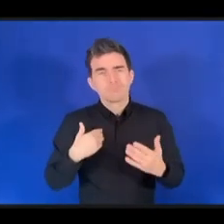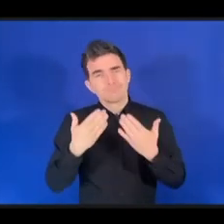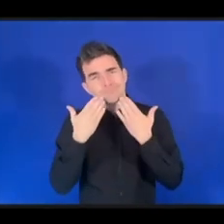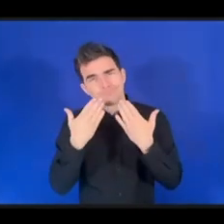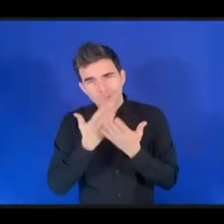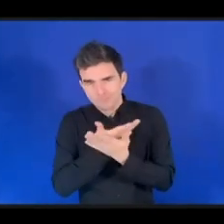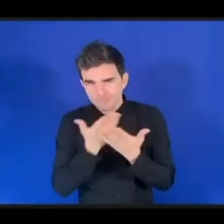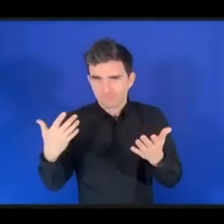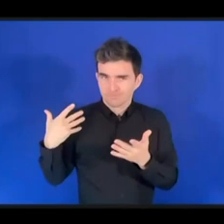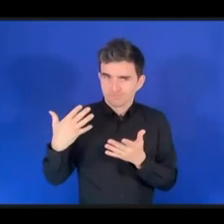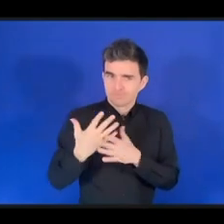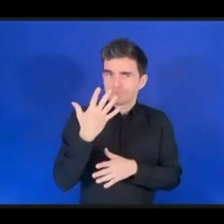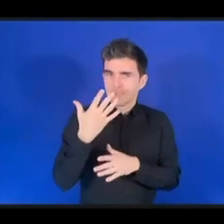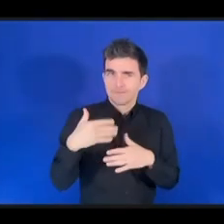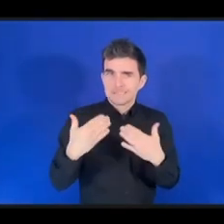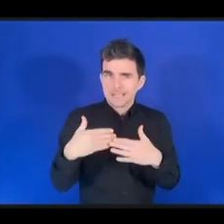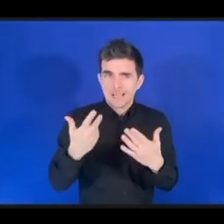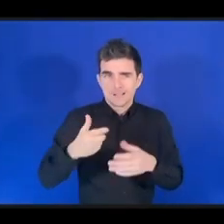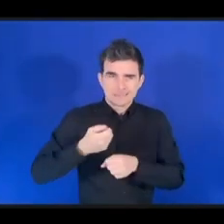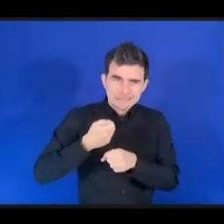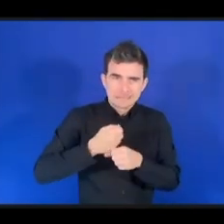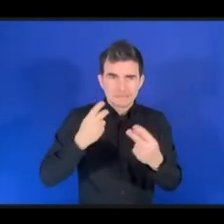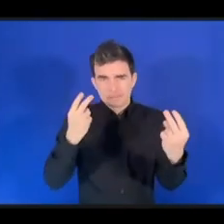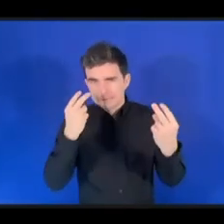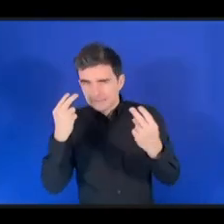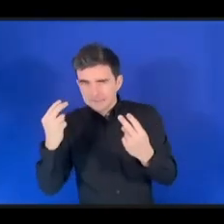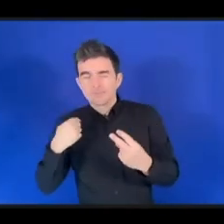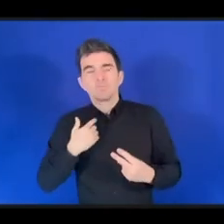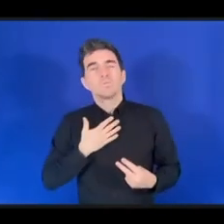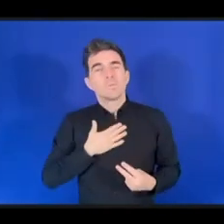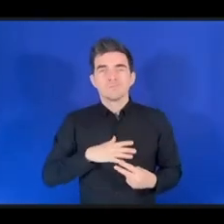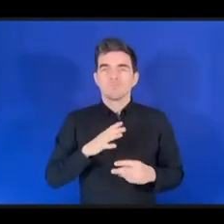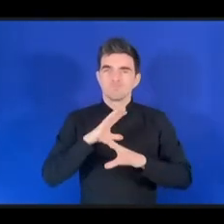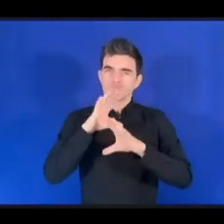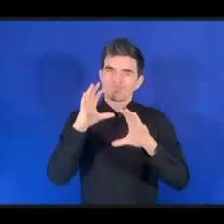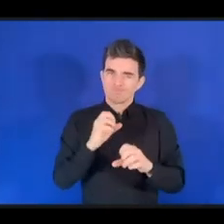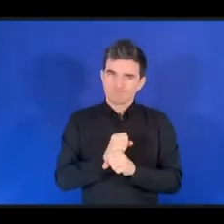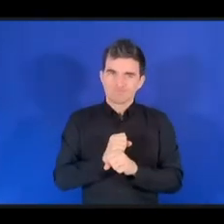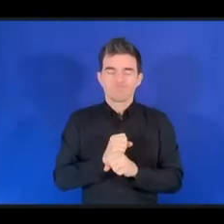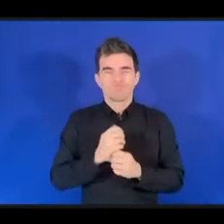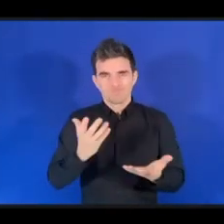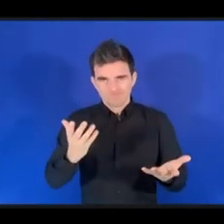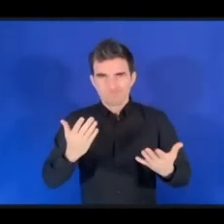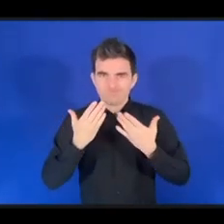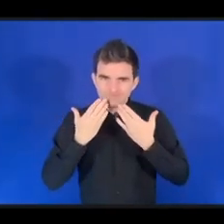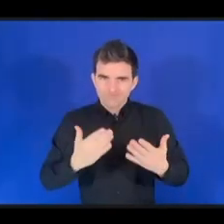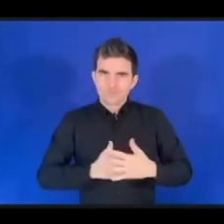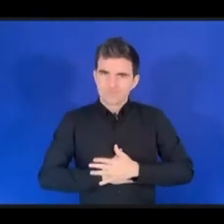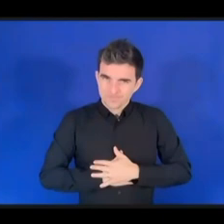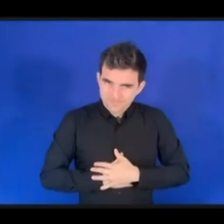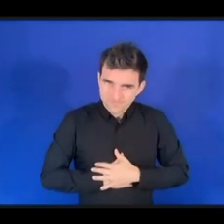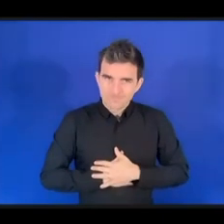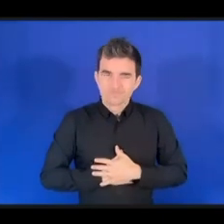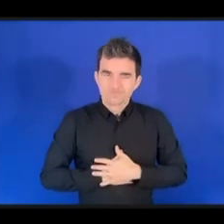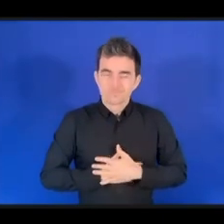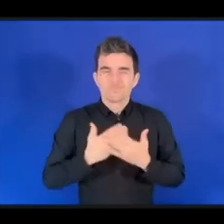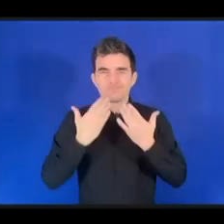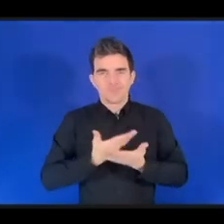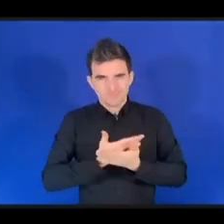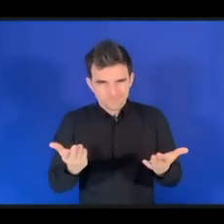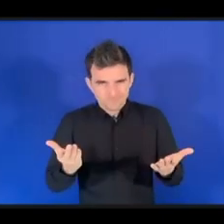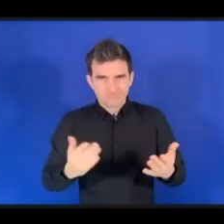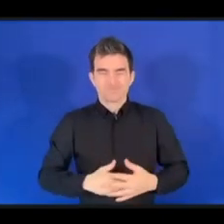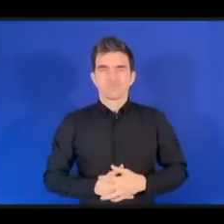ces propos je voudrais conclure mon propos merci beaucoup de votre attention merci beaucoup